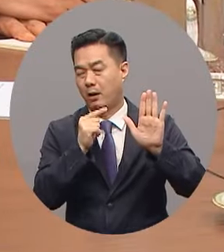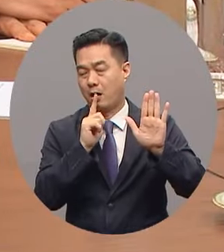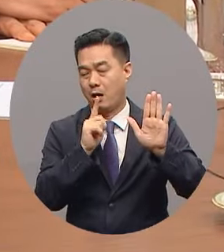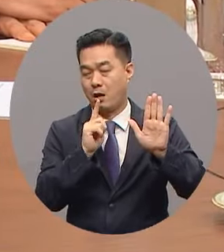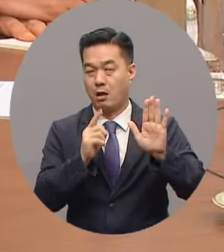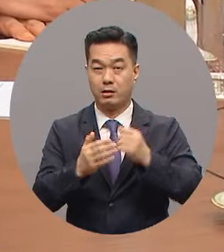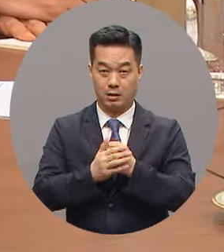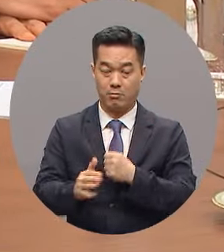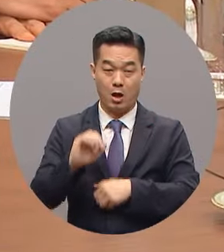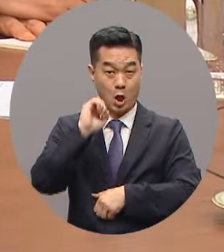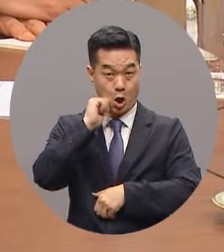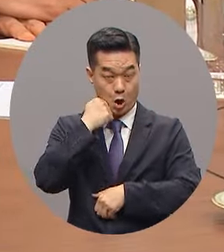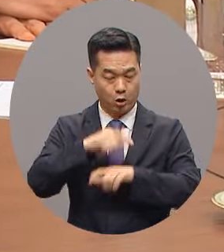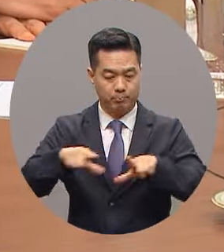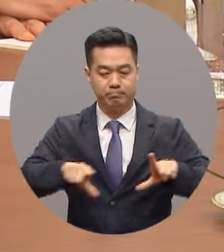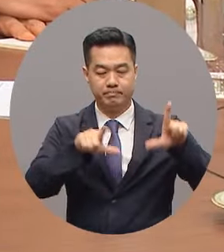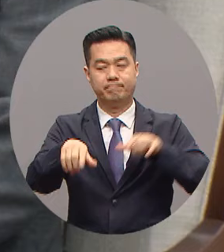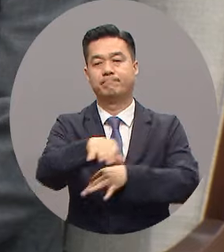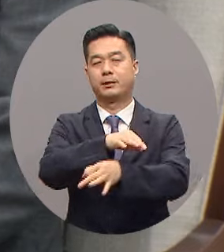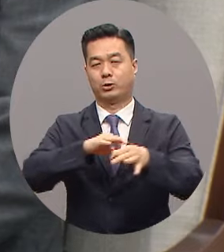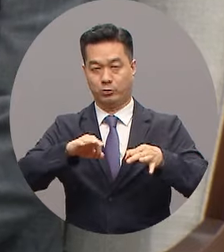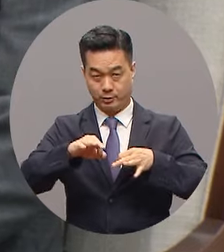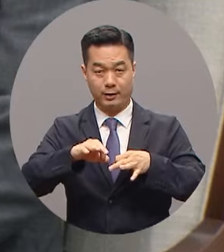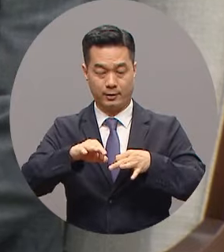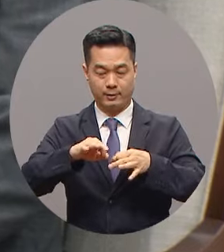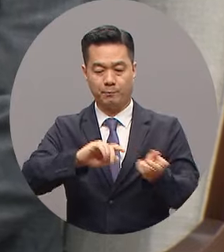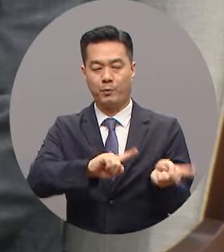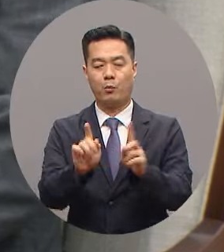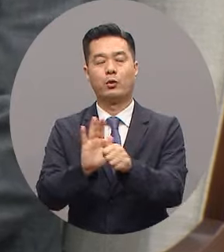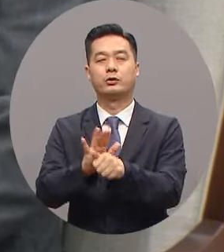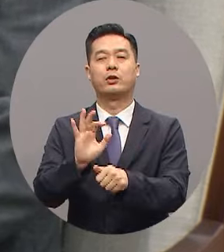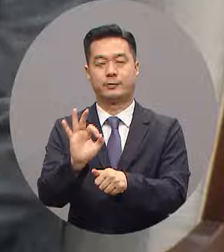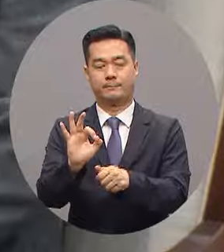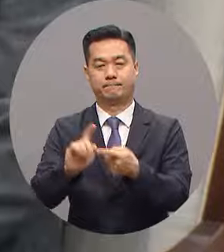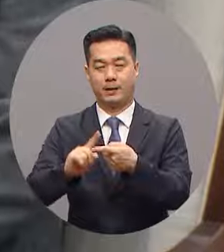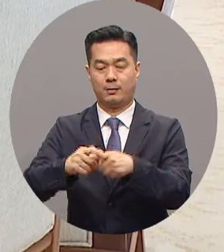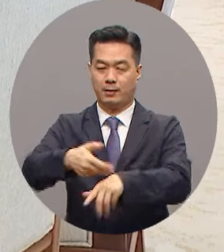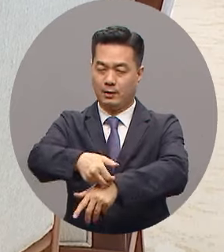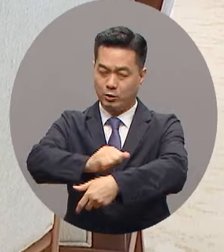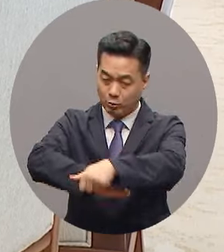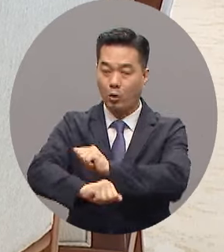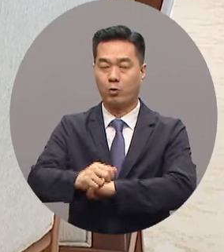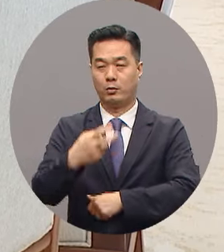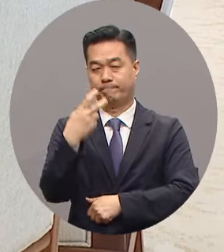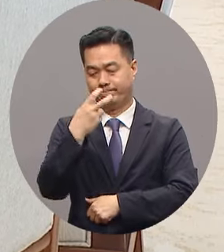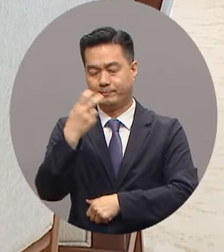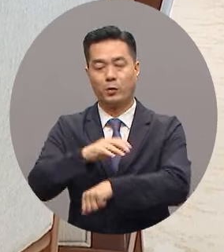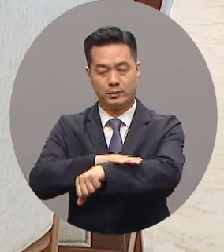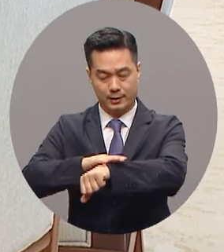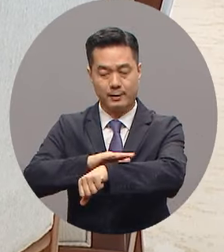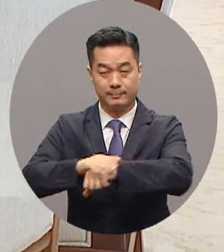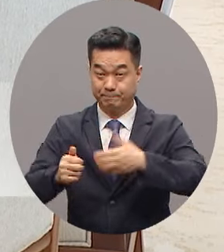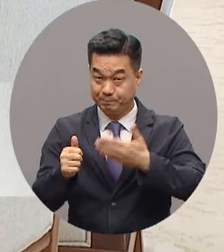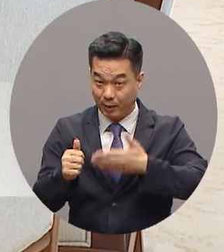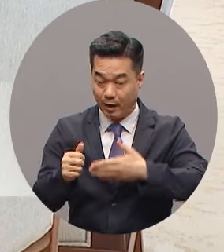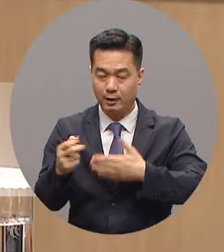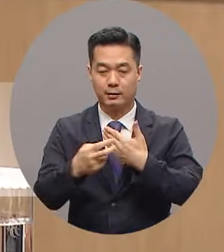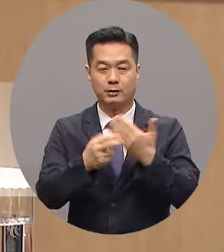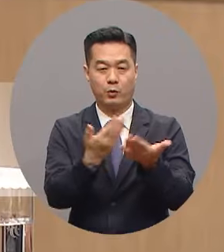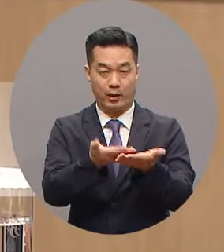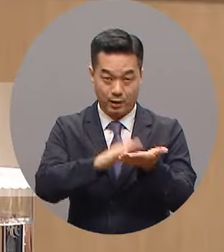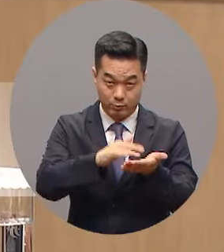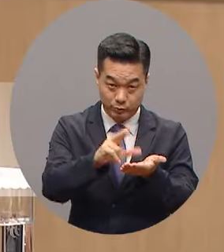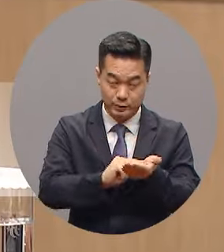그러면서 어려운 민생 경제도 하면서 민생 회복 지원금의 적극적 검토를 부탁했고 의료 개혁 문제 그리고